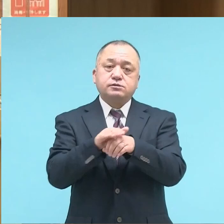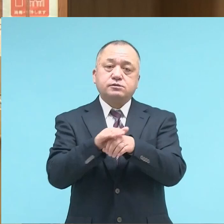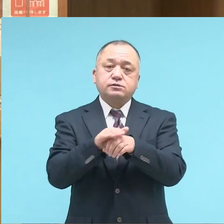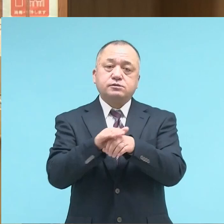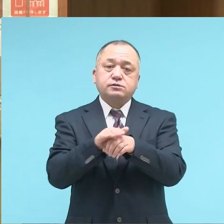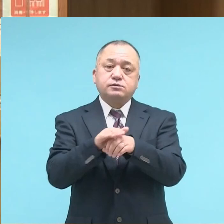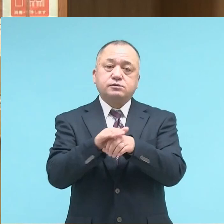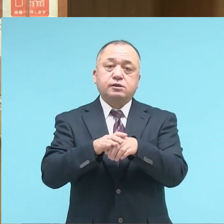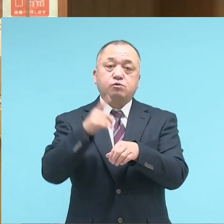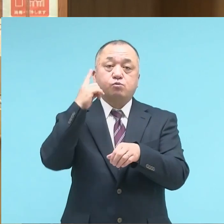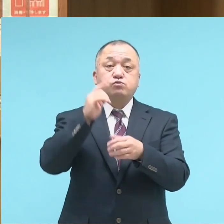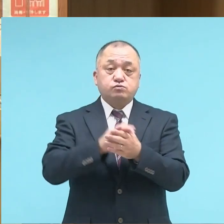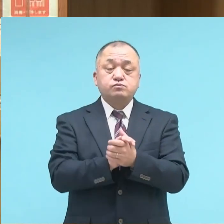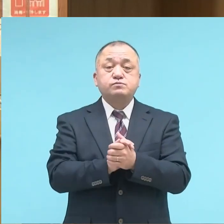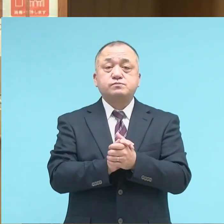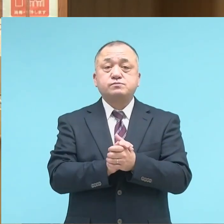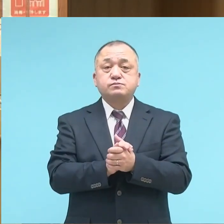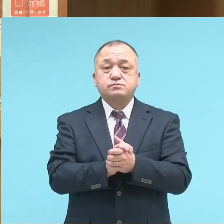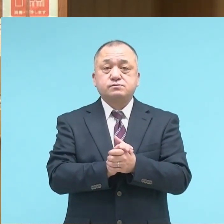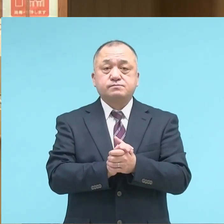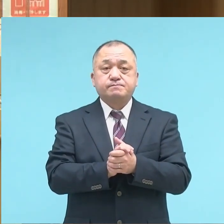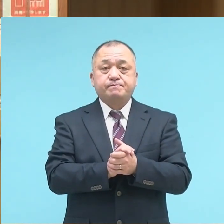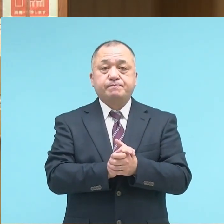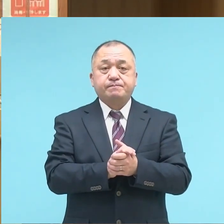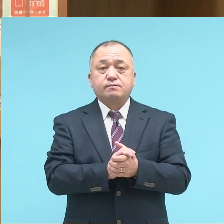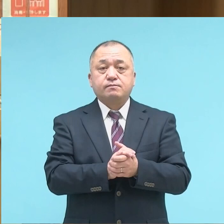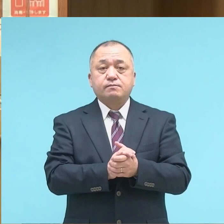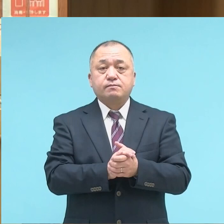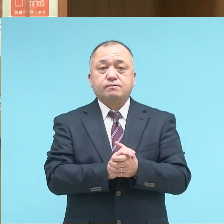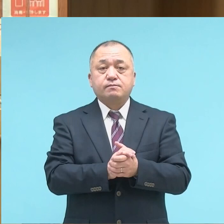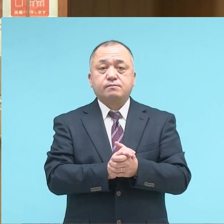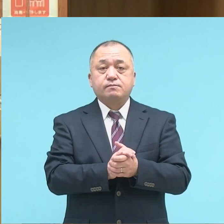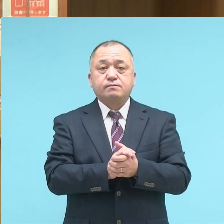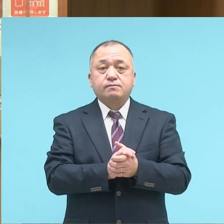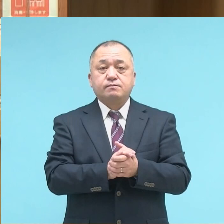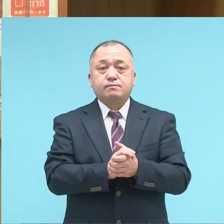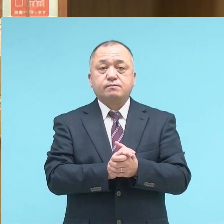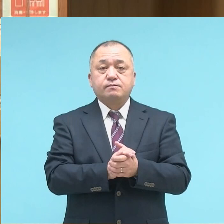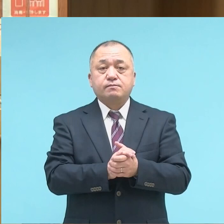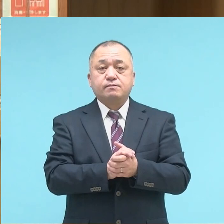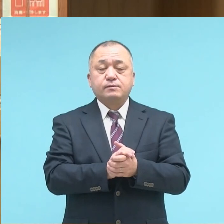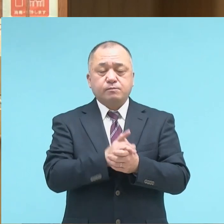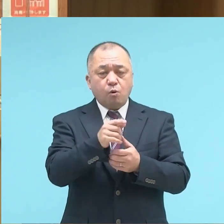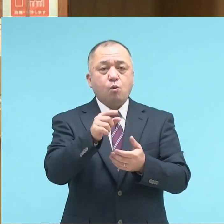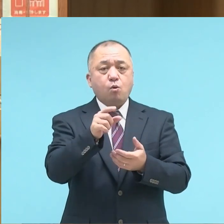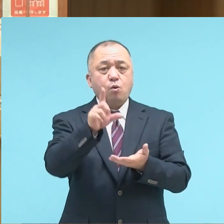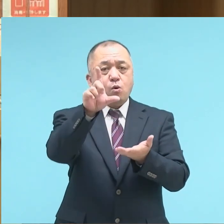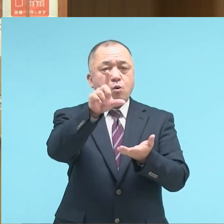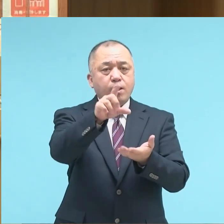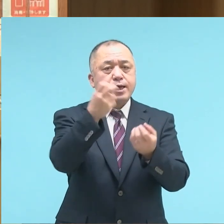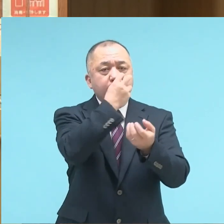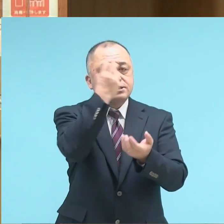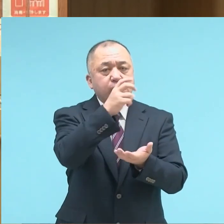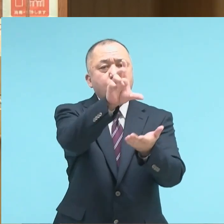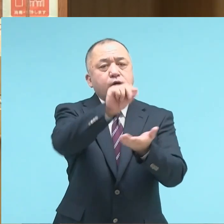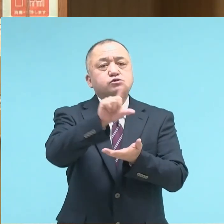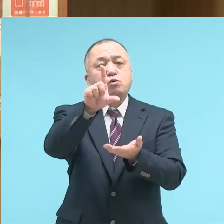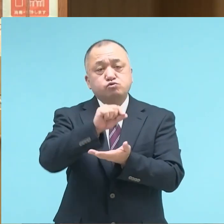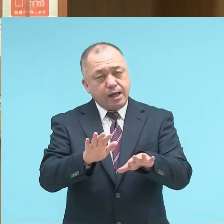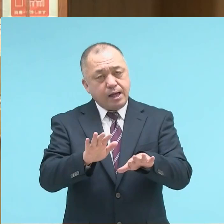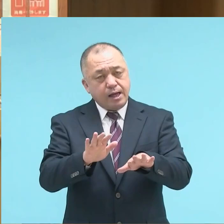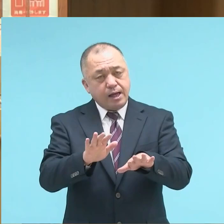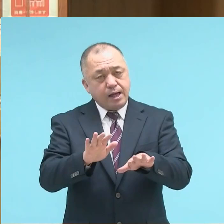のかなと思ってますし、まあ、まあ、そういったことも踏まえながら、活用していかれるのが、まあ、今の現時